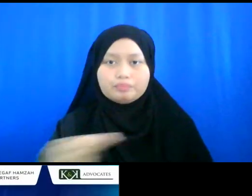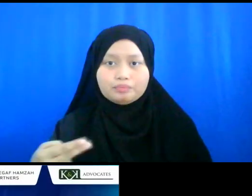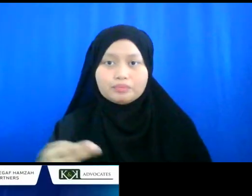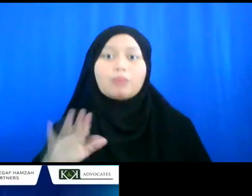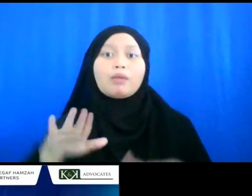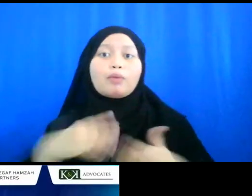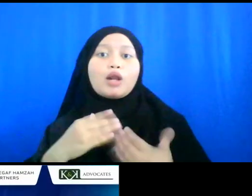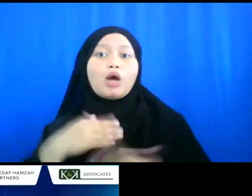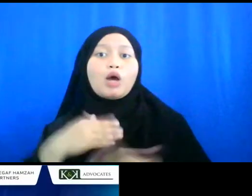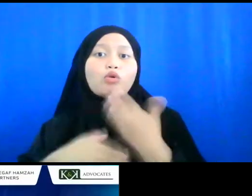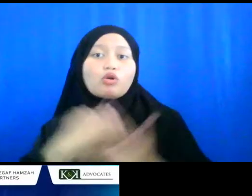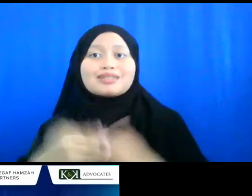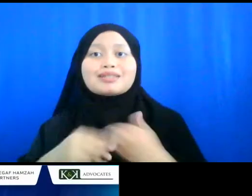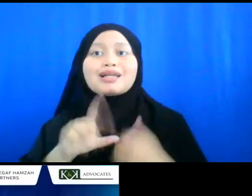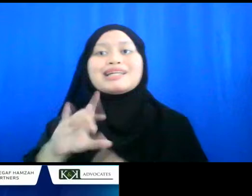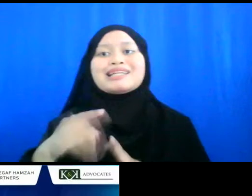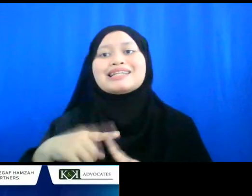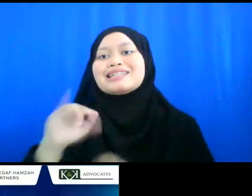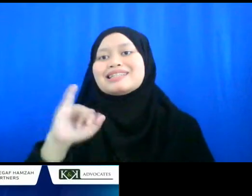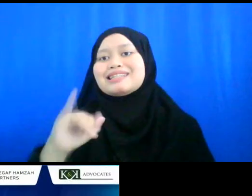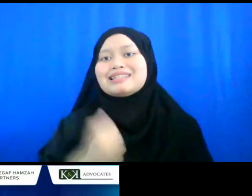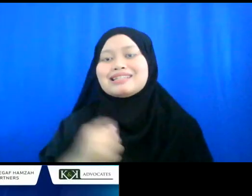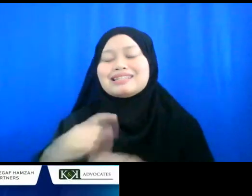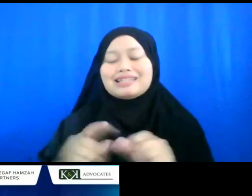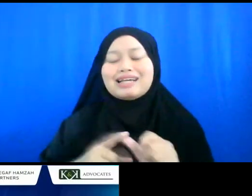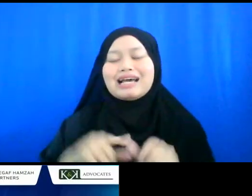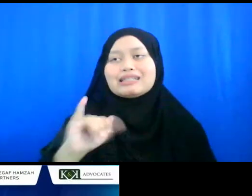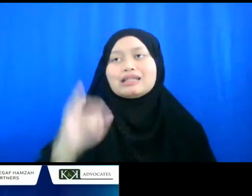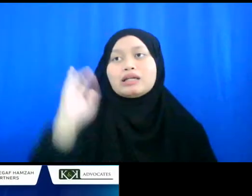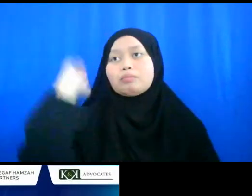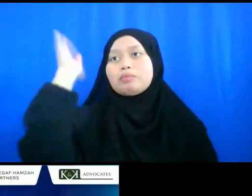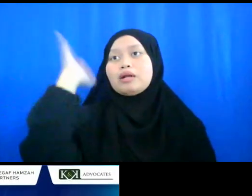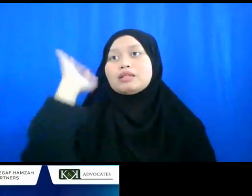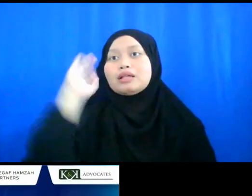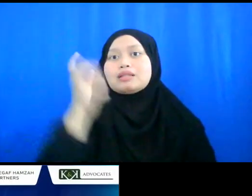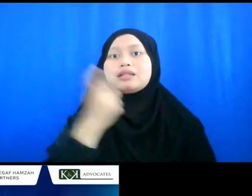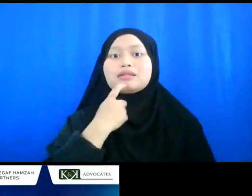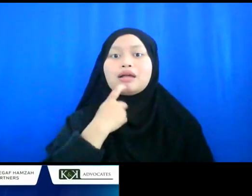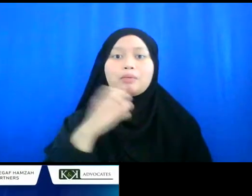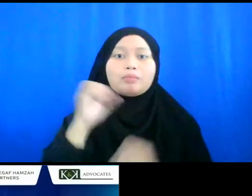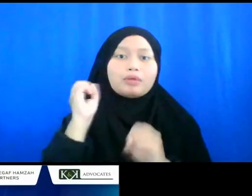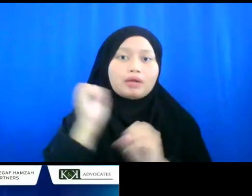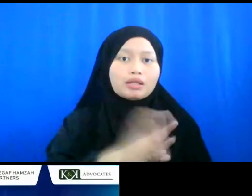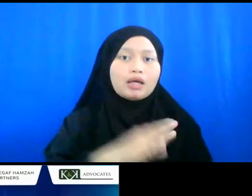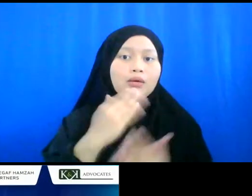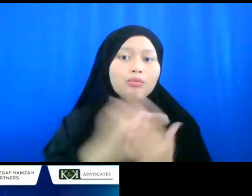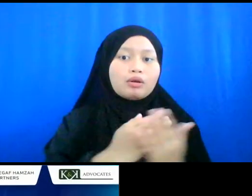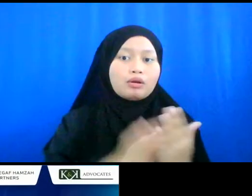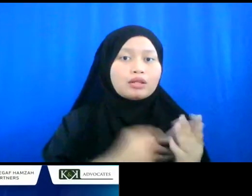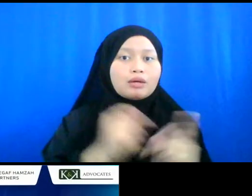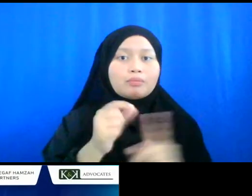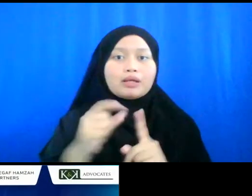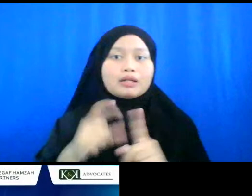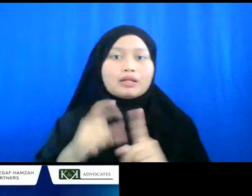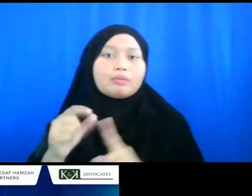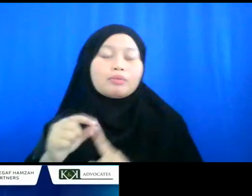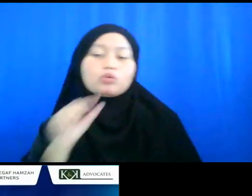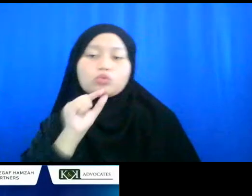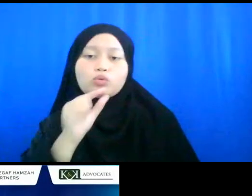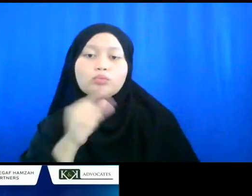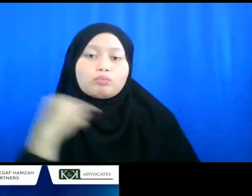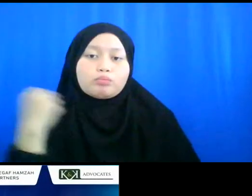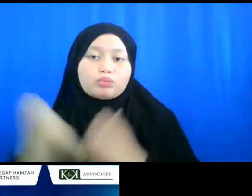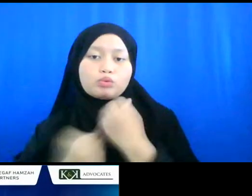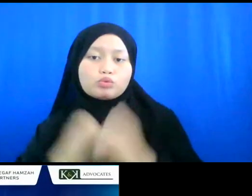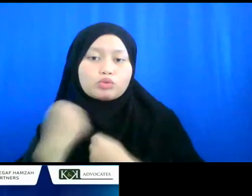yang dalam presentasi yang bertemakan implikasinya prediksi untuk perusahaan saya persilahkan